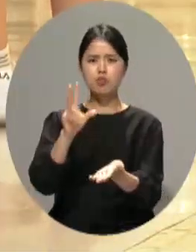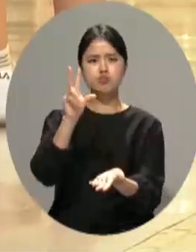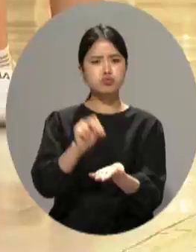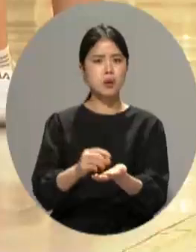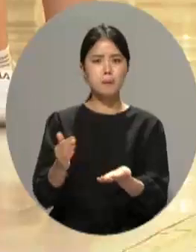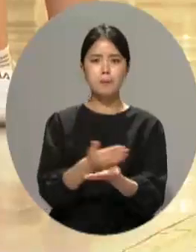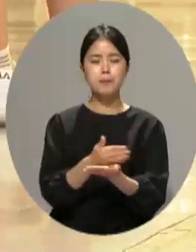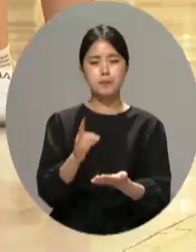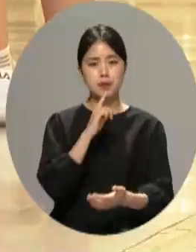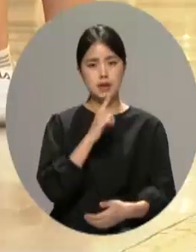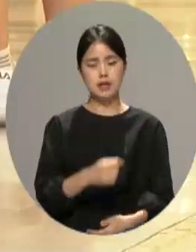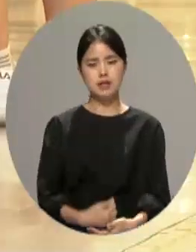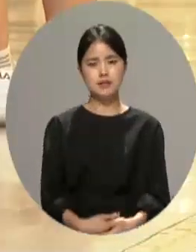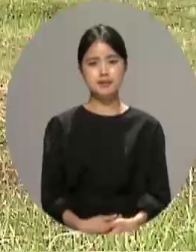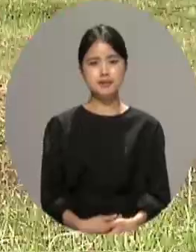없었다고 밝혔습니다